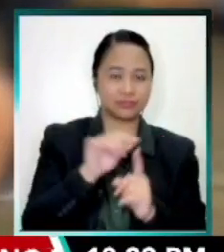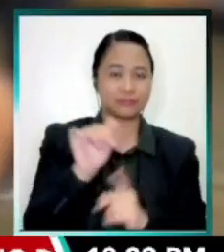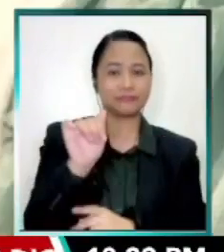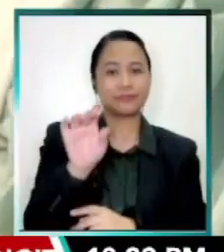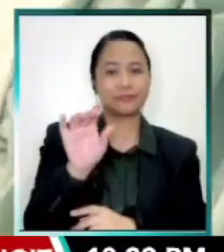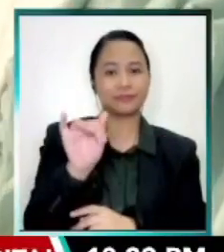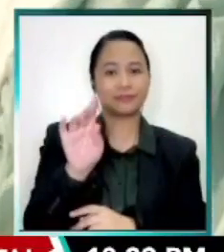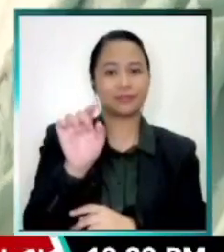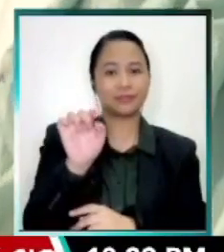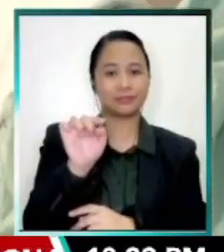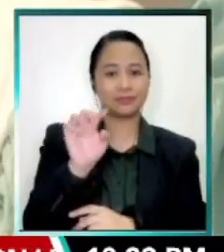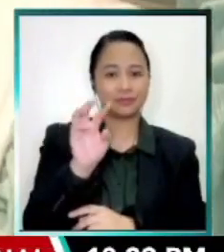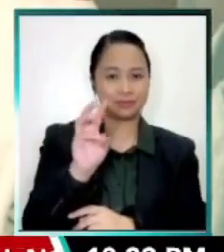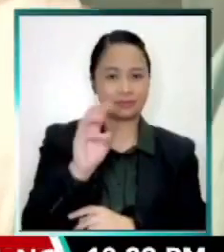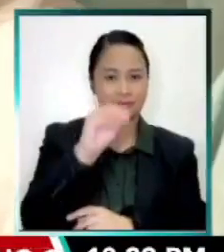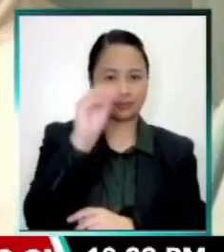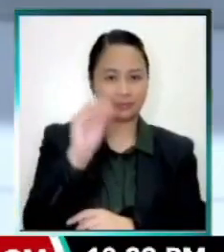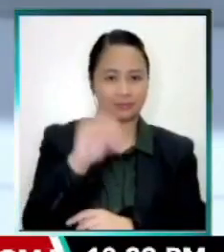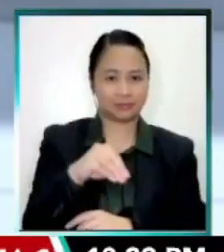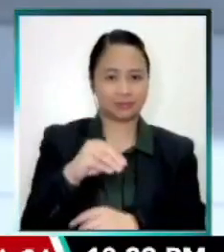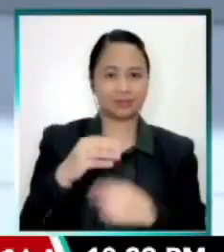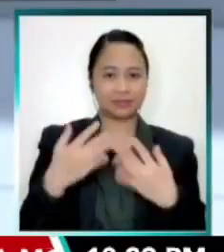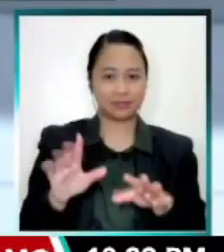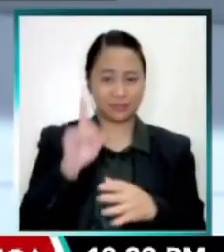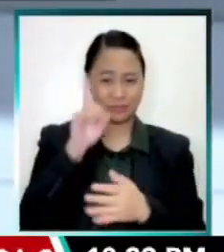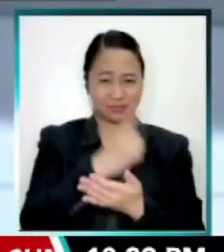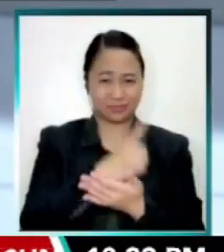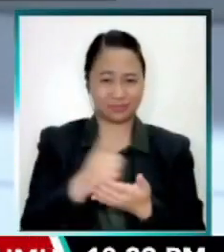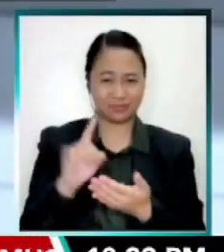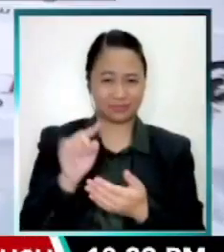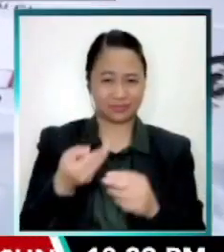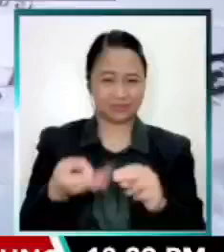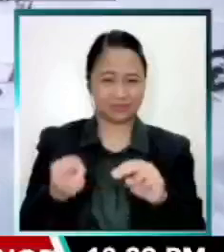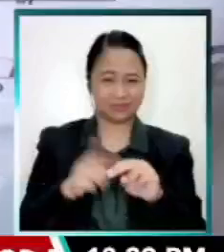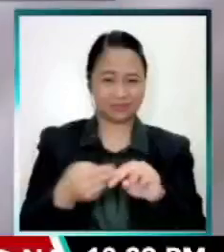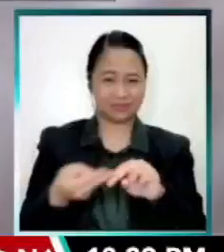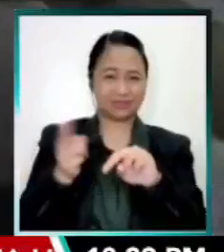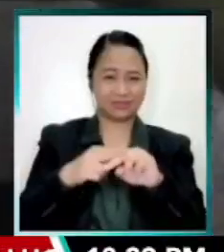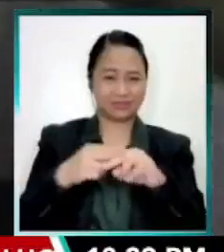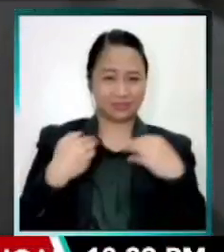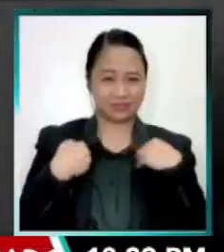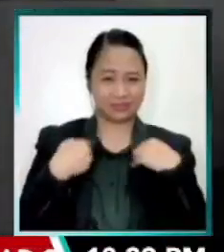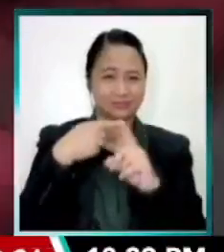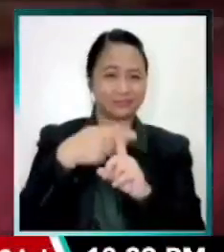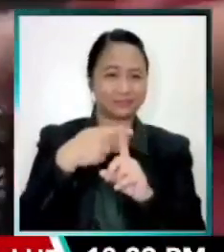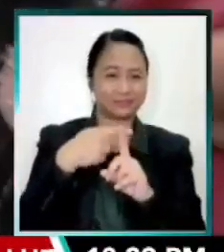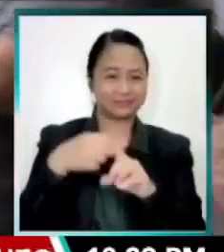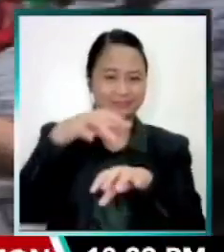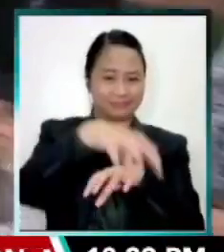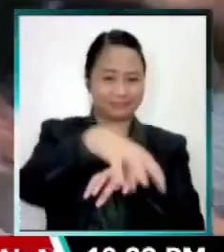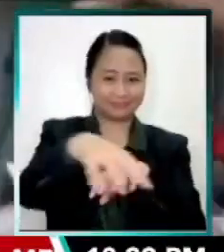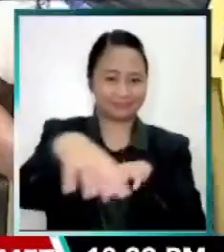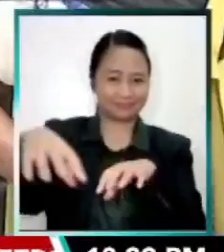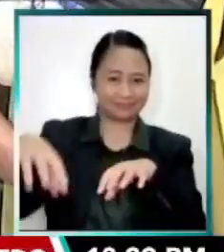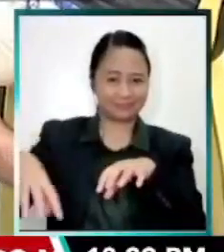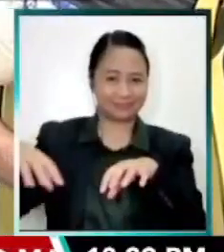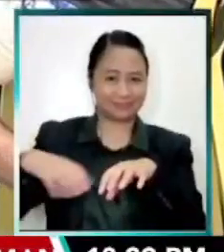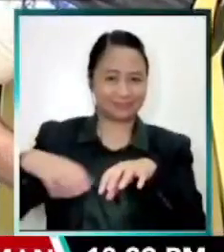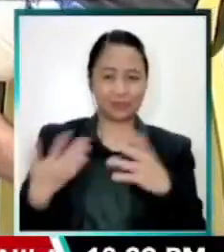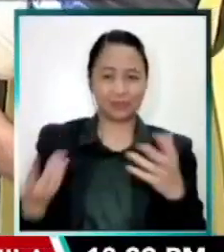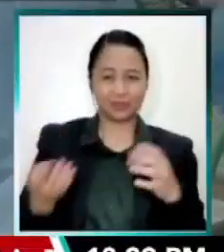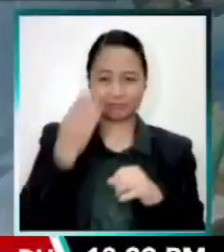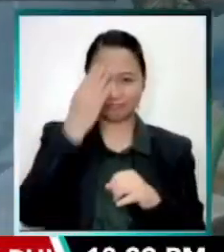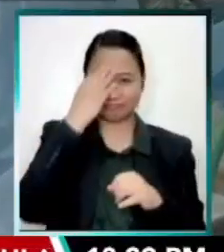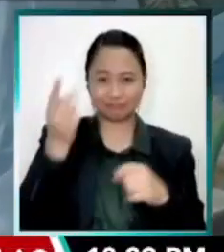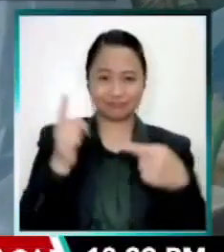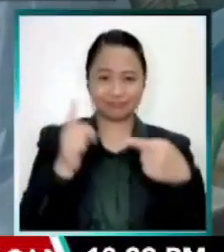sa nakalipas na halos isang linggo. Tumaas din ang positivity rate sa mga kalapit na lalawigan sa Bulacan, Cavite,